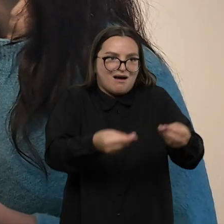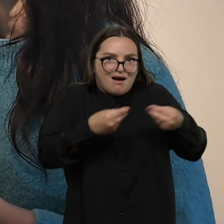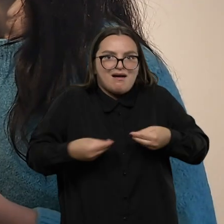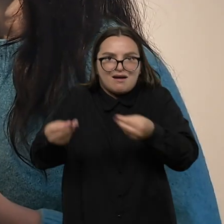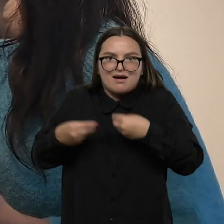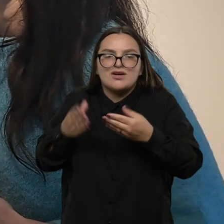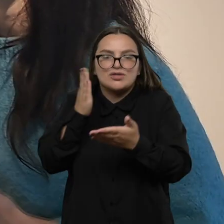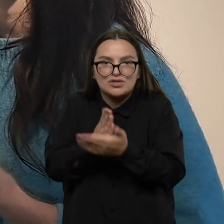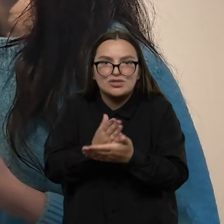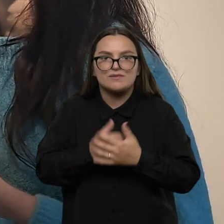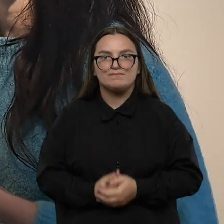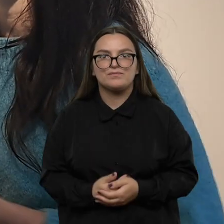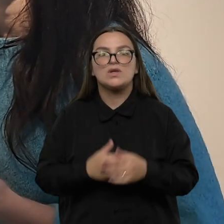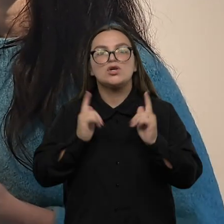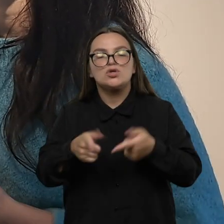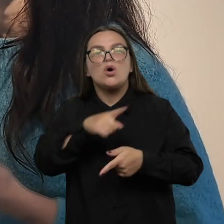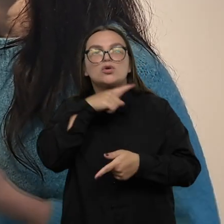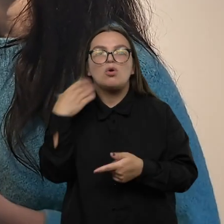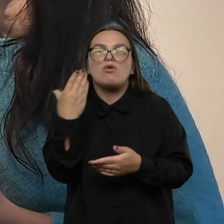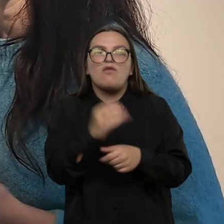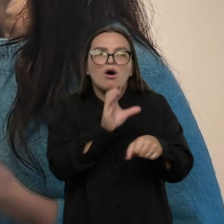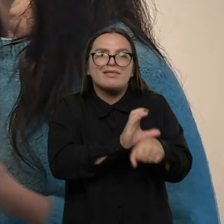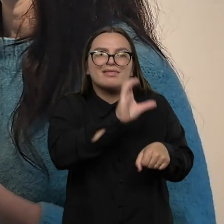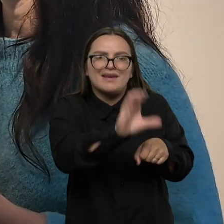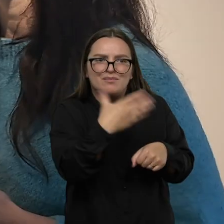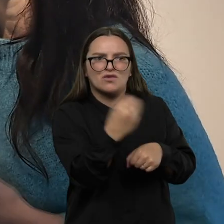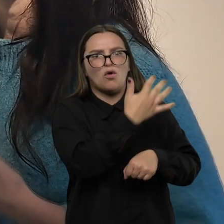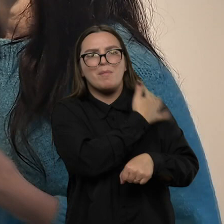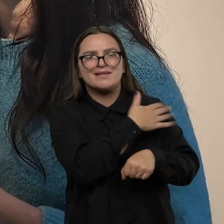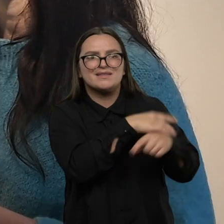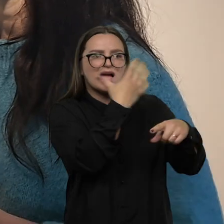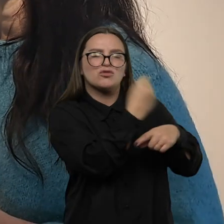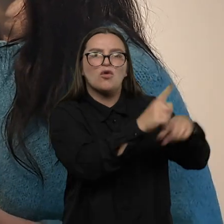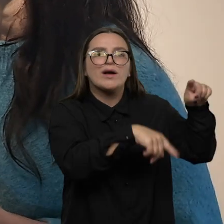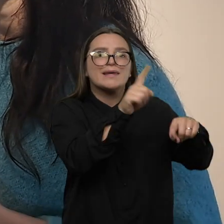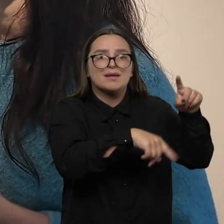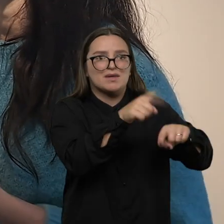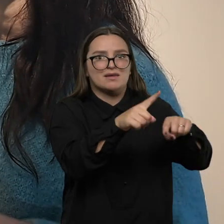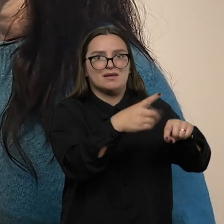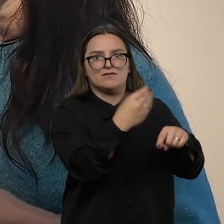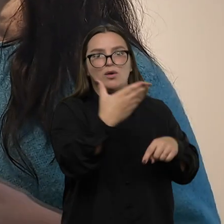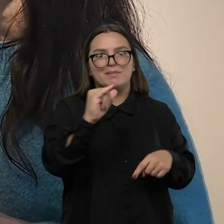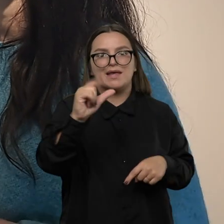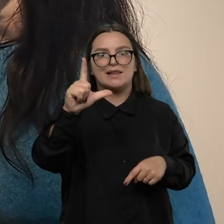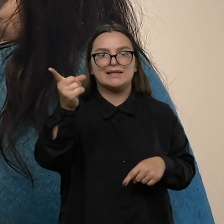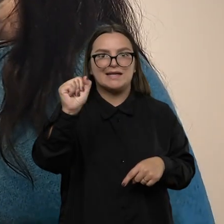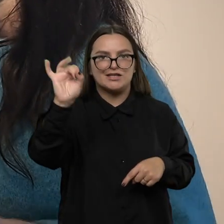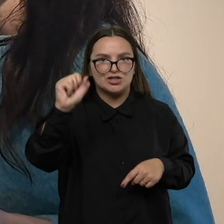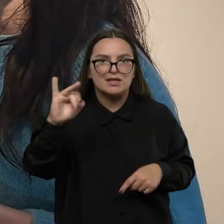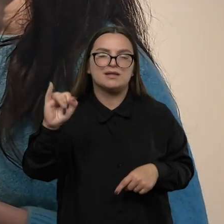Lietuvos istoriją. Na ir čia iš tikrųjų yra daug tremtinių, partizanų, giminaičių eksponatų, tai